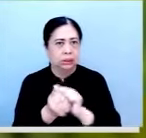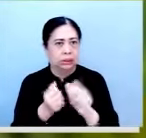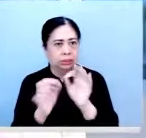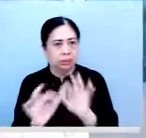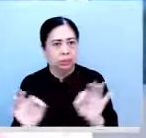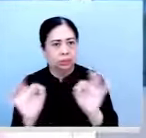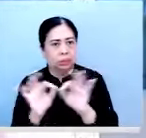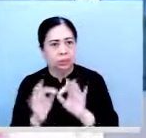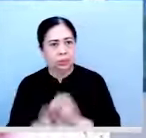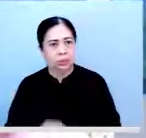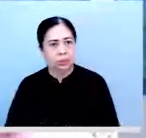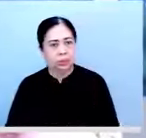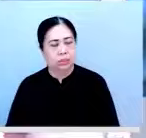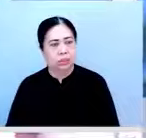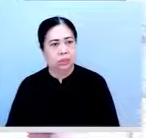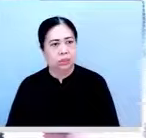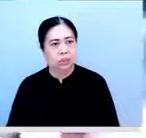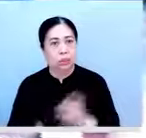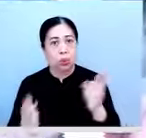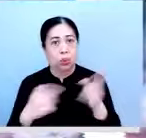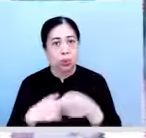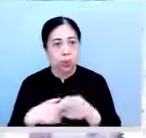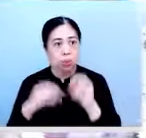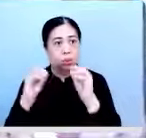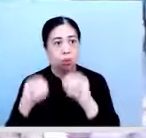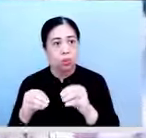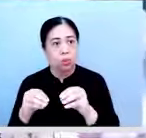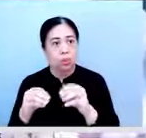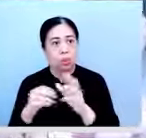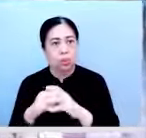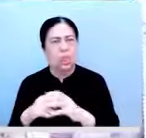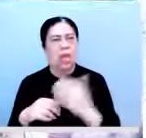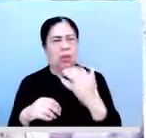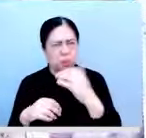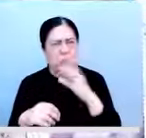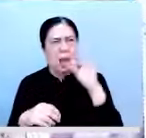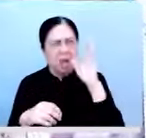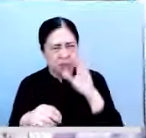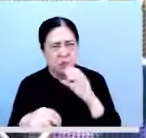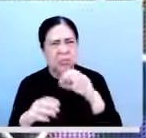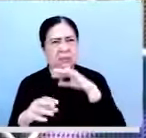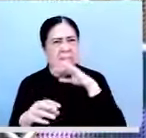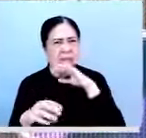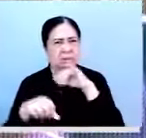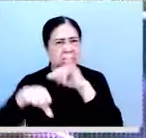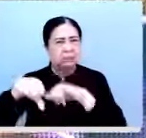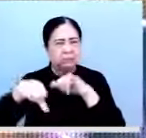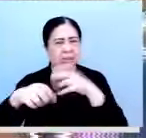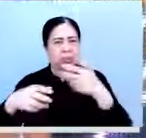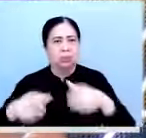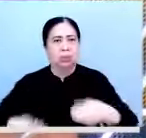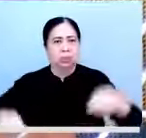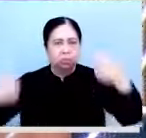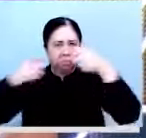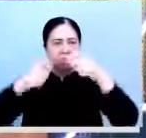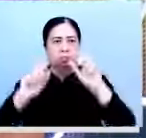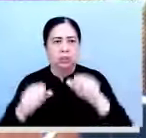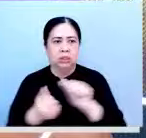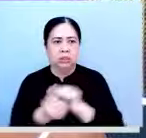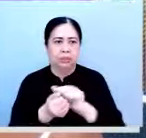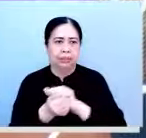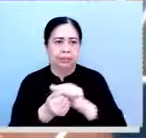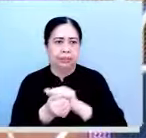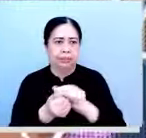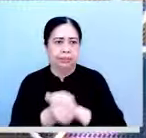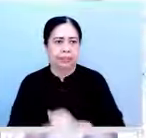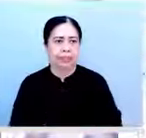dahil pag sa room ng bata mo yan nilagay, nakakabahing pagka Pero ito, pwede itong laban. Saka